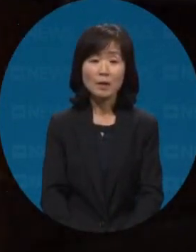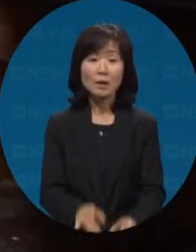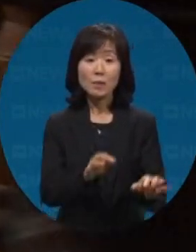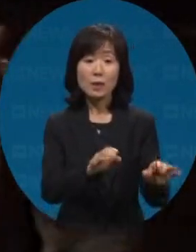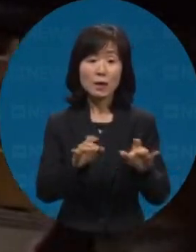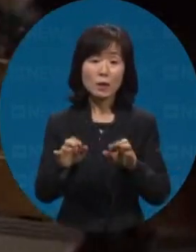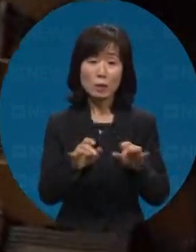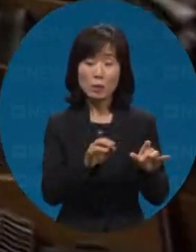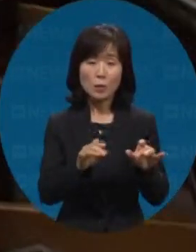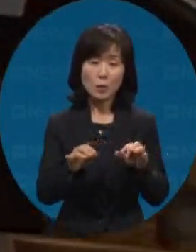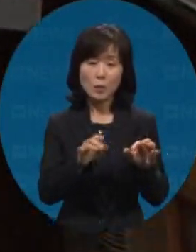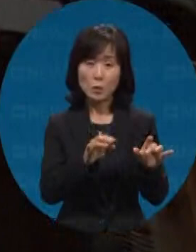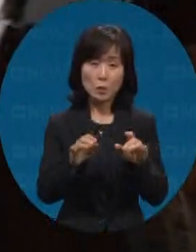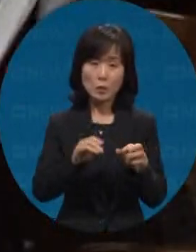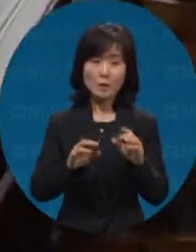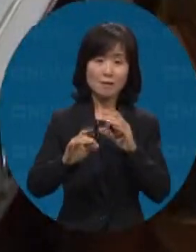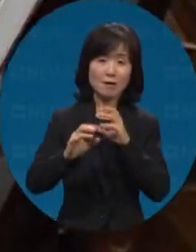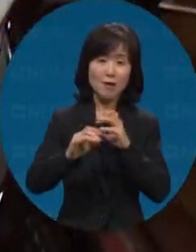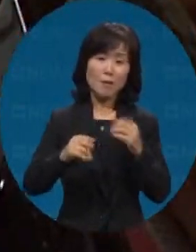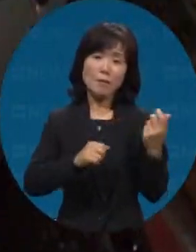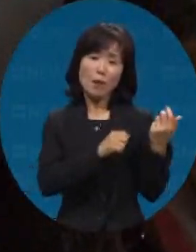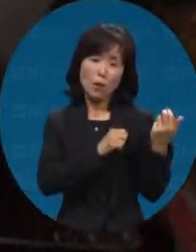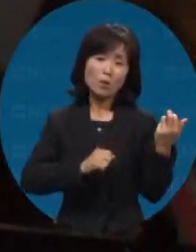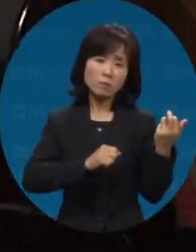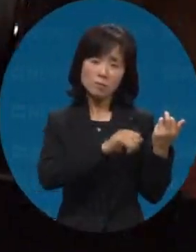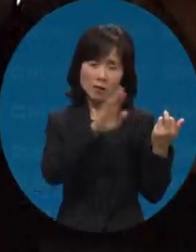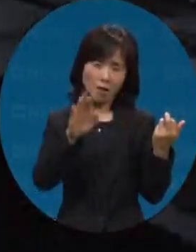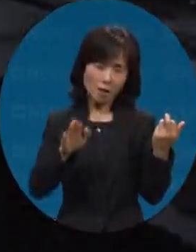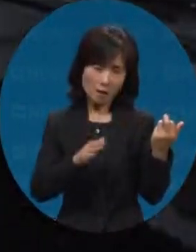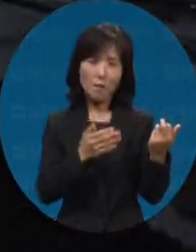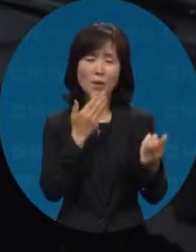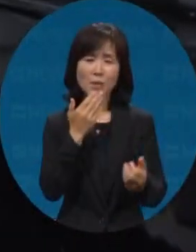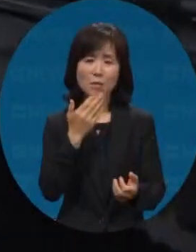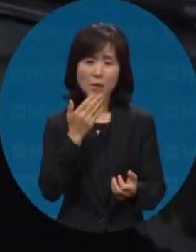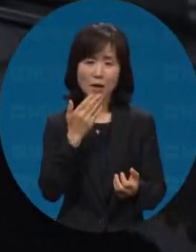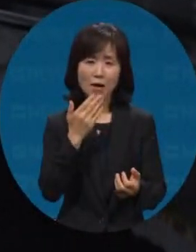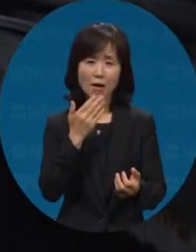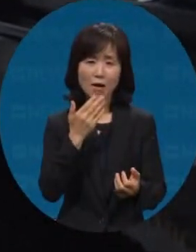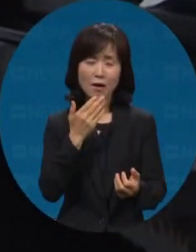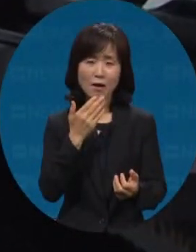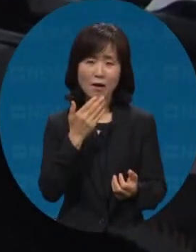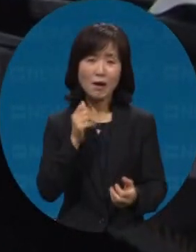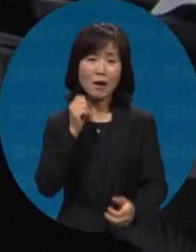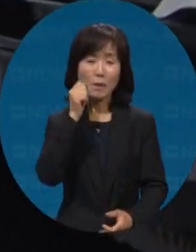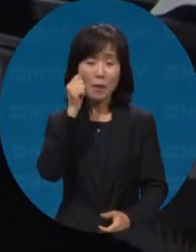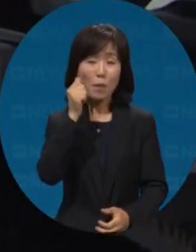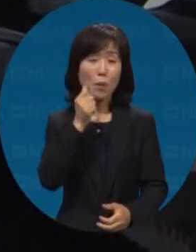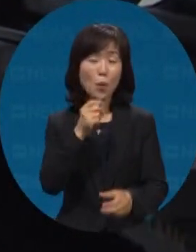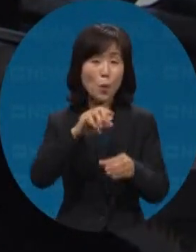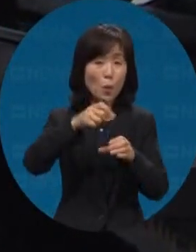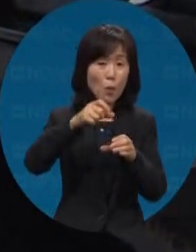피아노, 클라리넷, 바이올린 이런 거 다 하면서 페트병 꼴라 있죠.